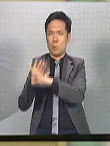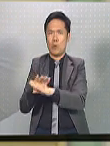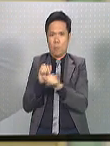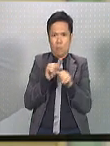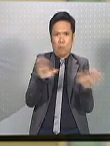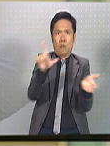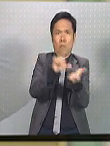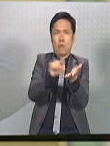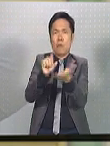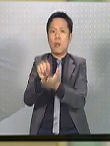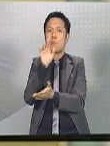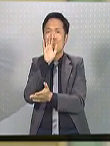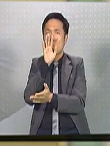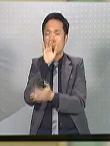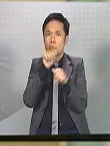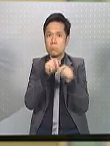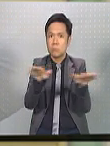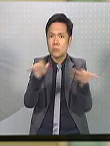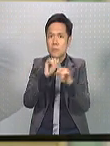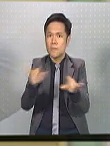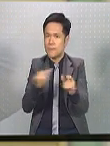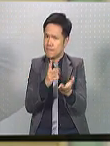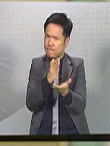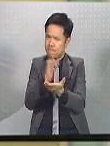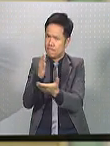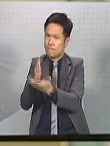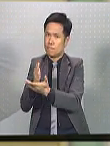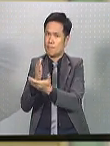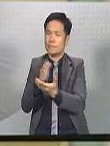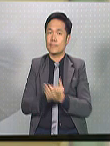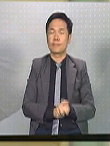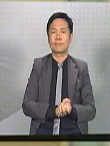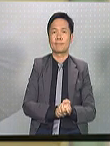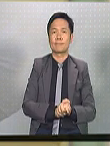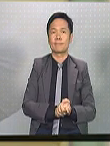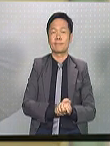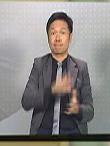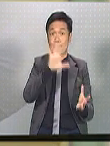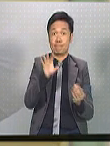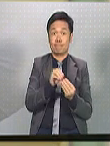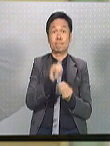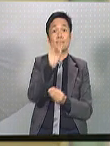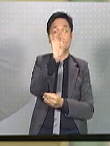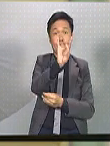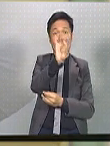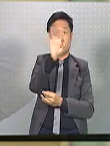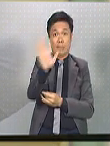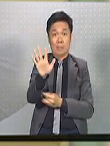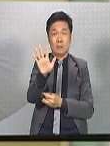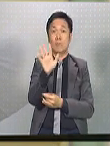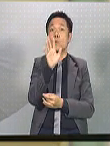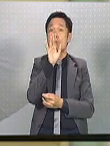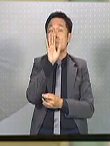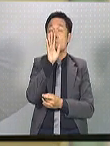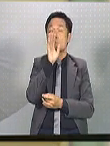palsu yang banyak di sebarkan Hai sebanyak 85g berita palsu